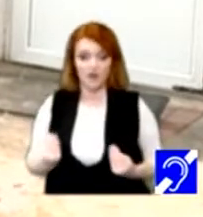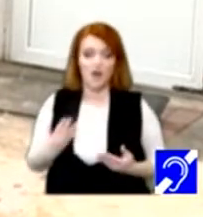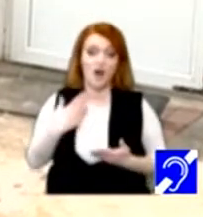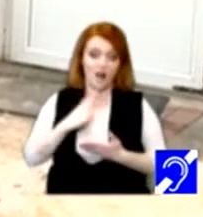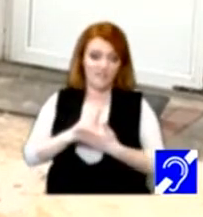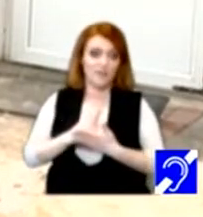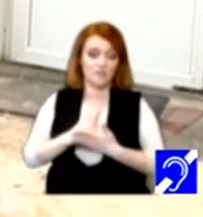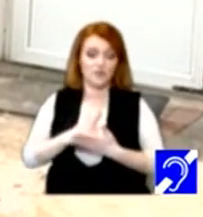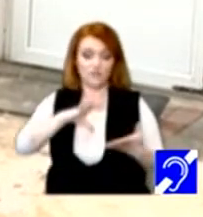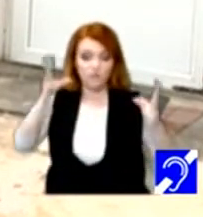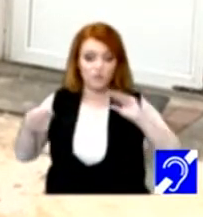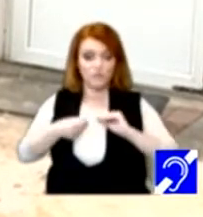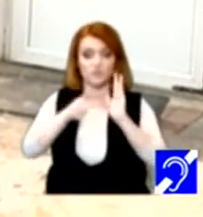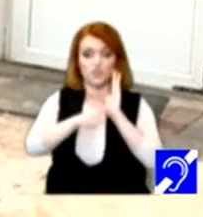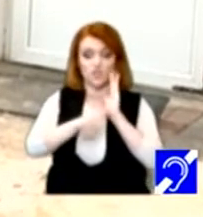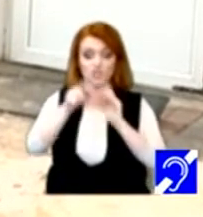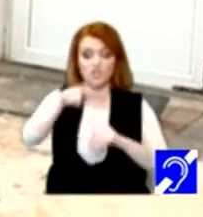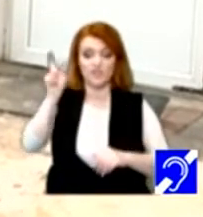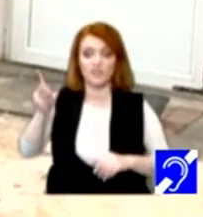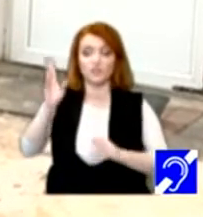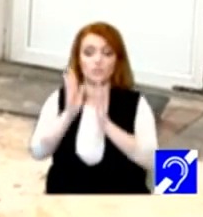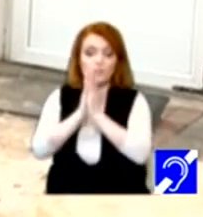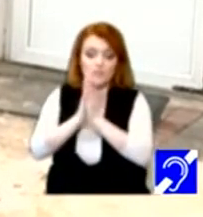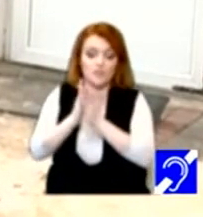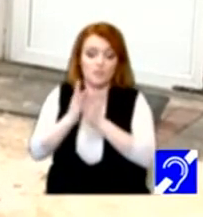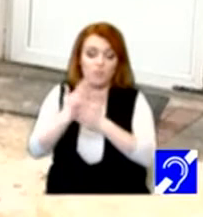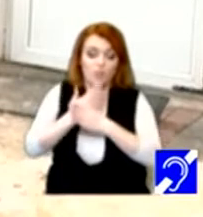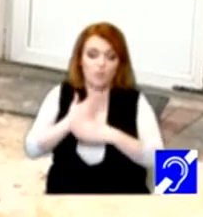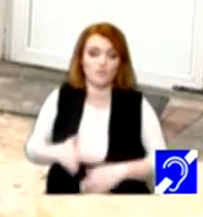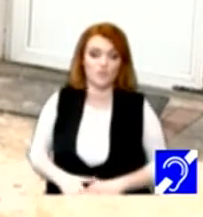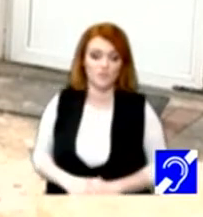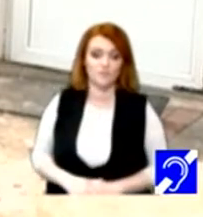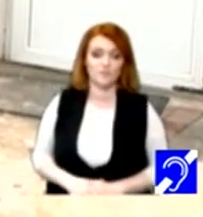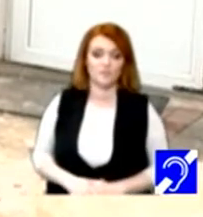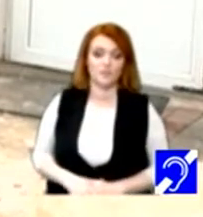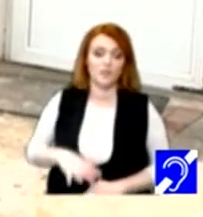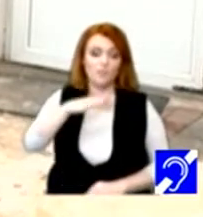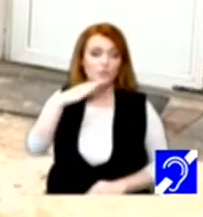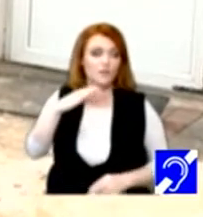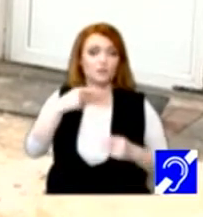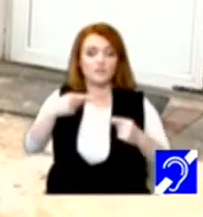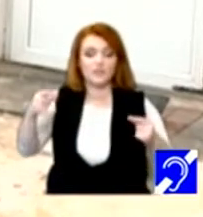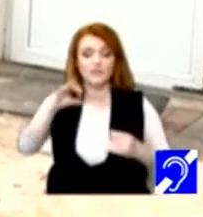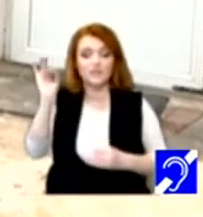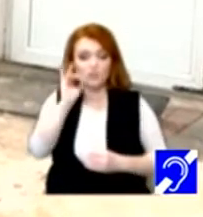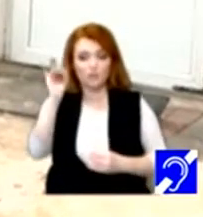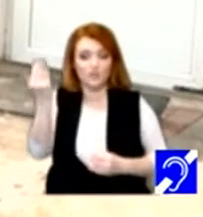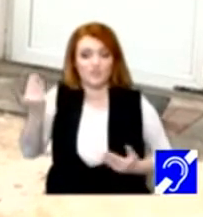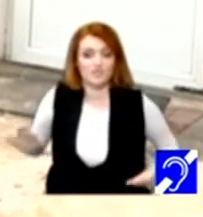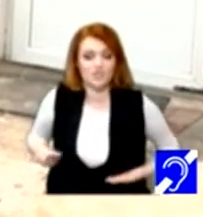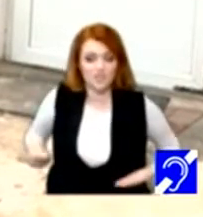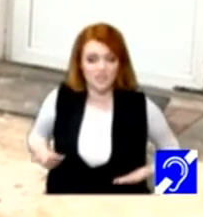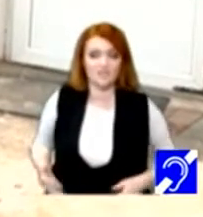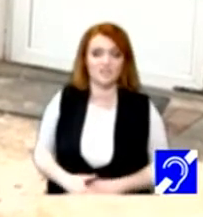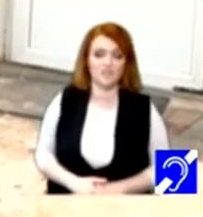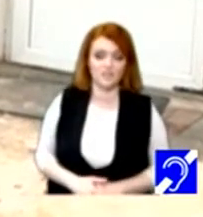60 de persoane care s-au adresat. Multe au fost de acum reintegrate în societate, în familie, multe au plecat